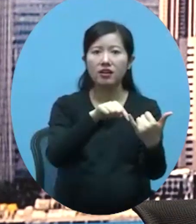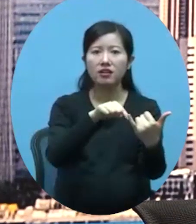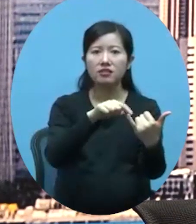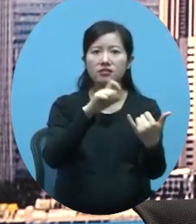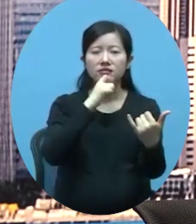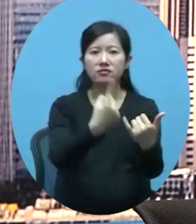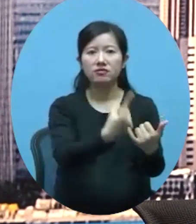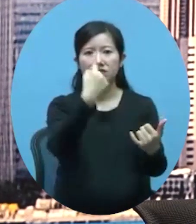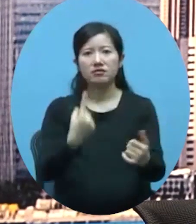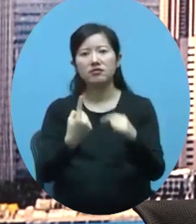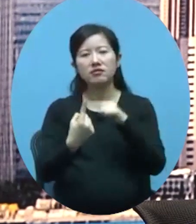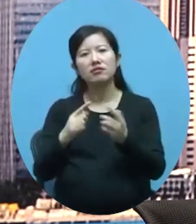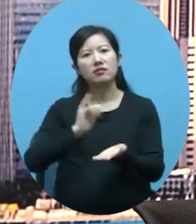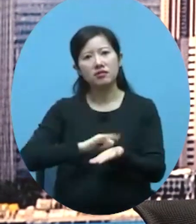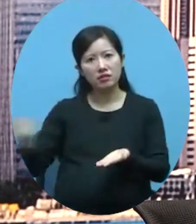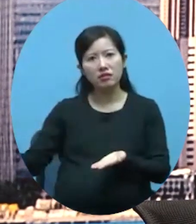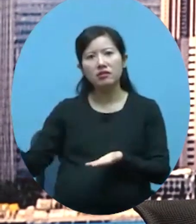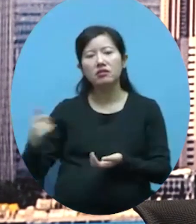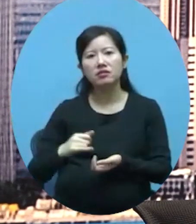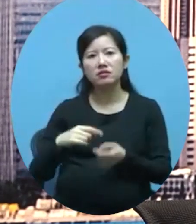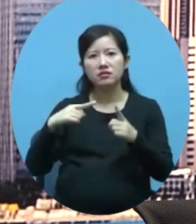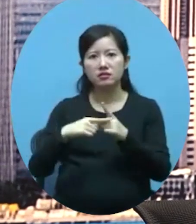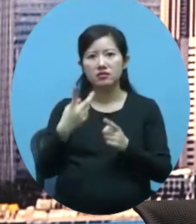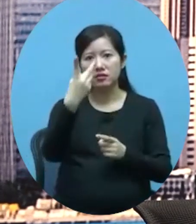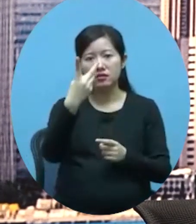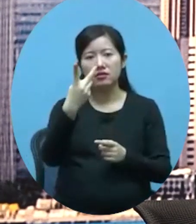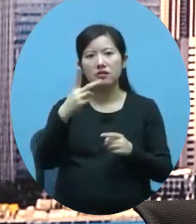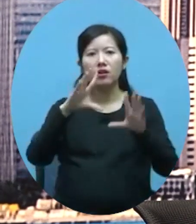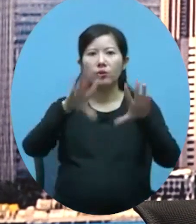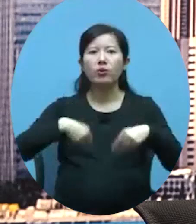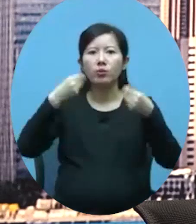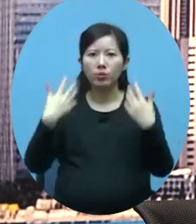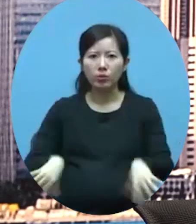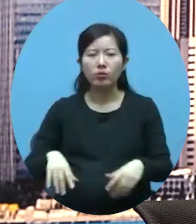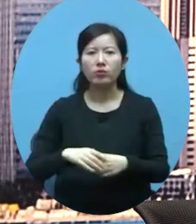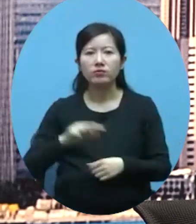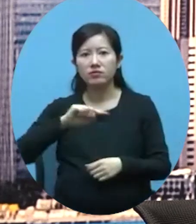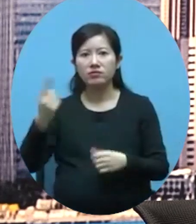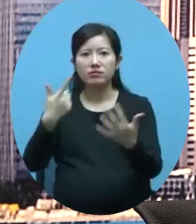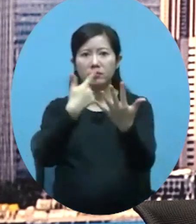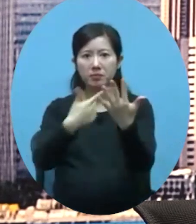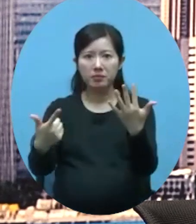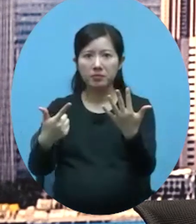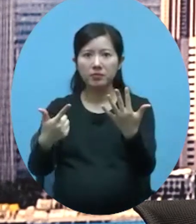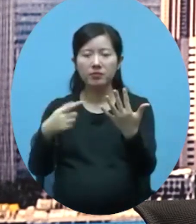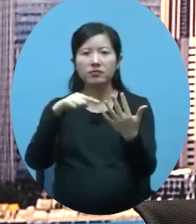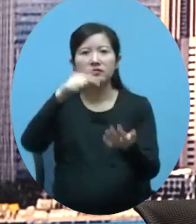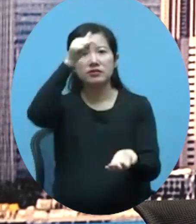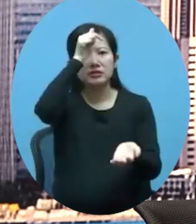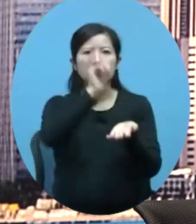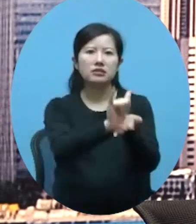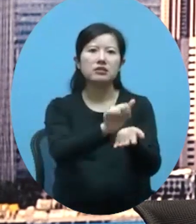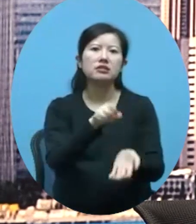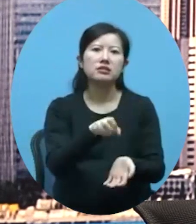其中一位就不幸离世有两位是已经出院其他58位呢仍然是留